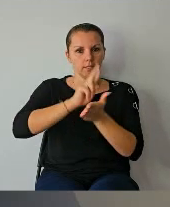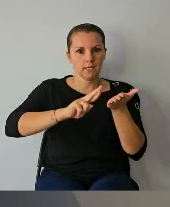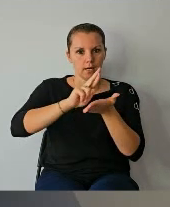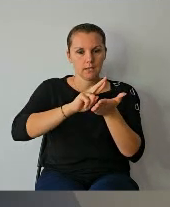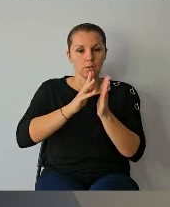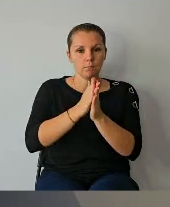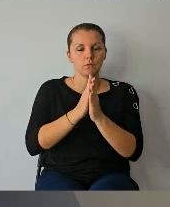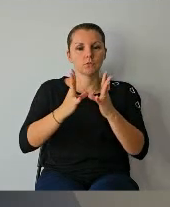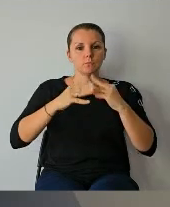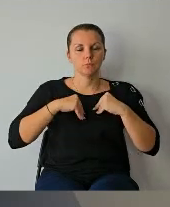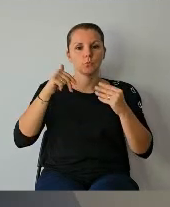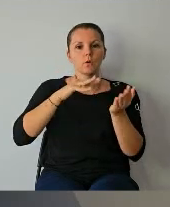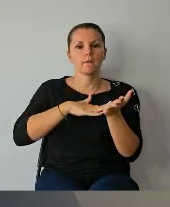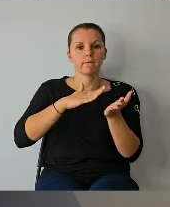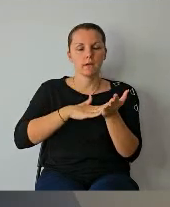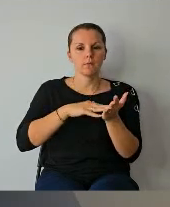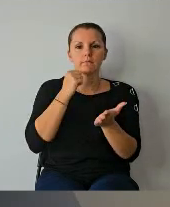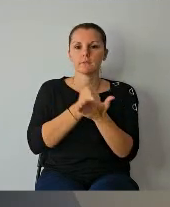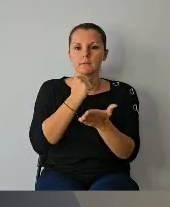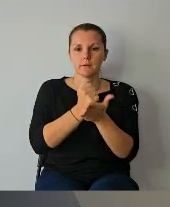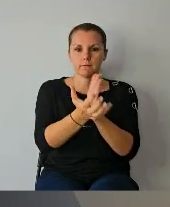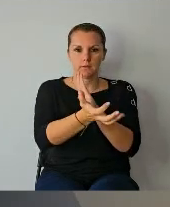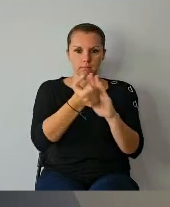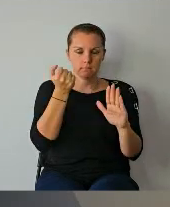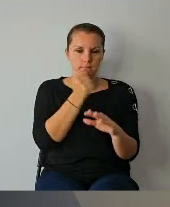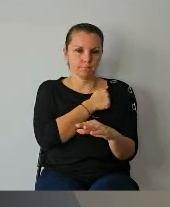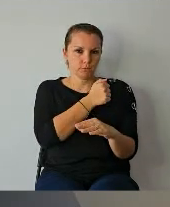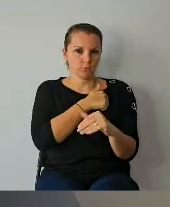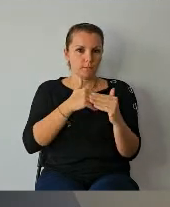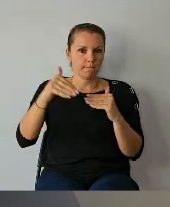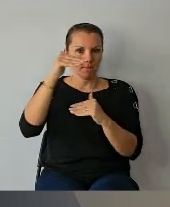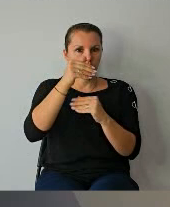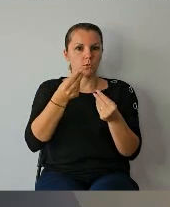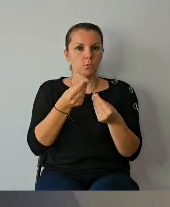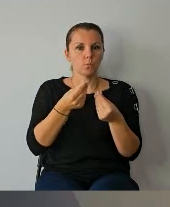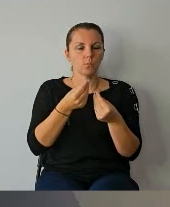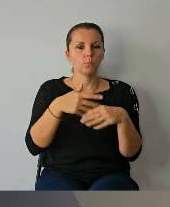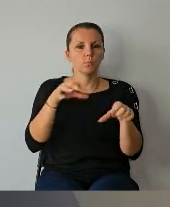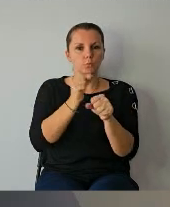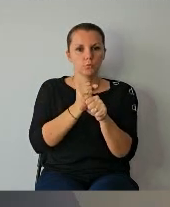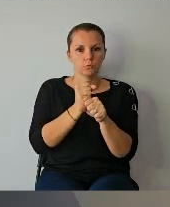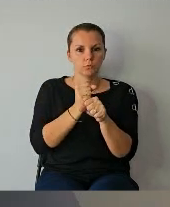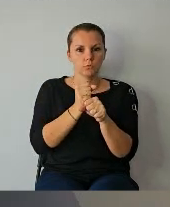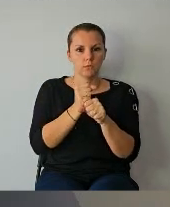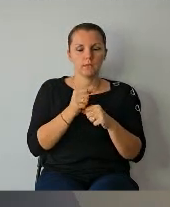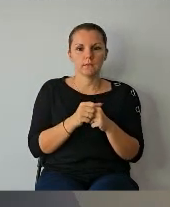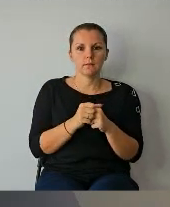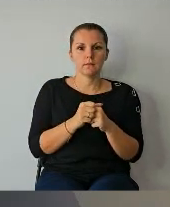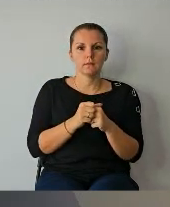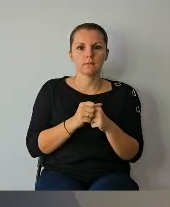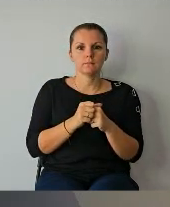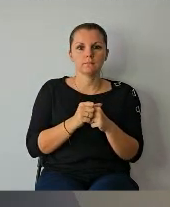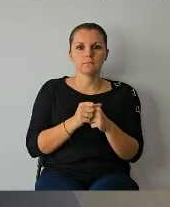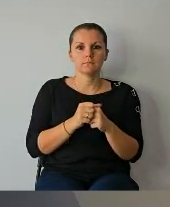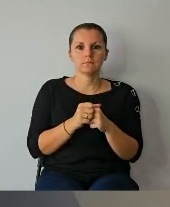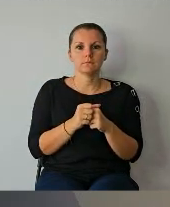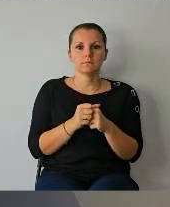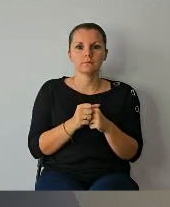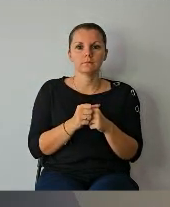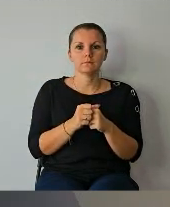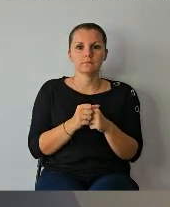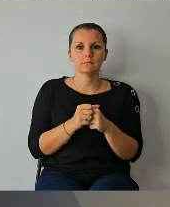Wysoka Rado, proszę o przyjęcie uchwały w sprawie zaciągnięcia zobowiązania ponad budżet 2023 roku.